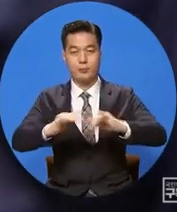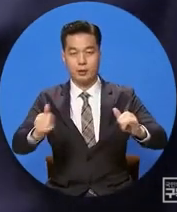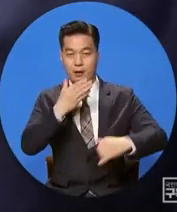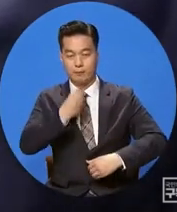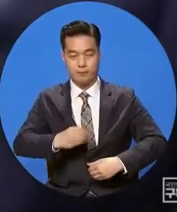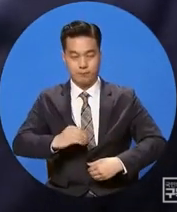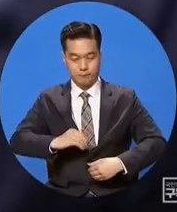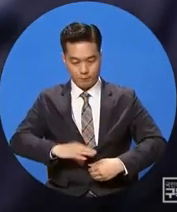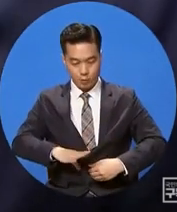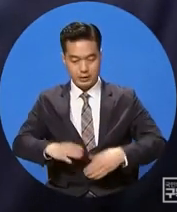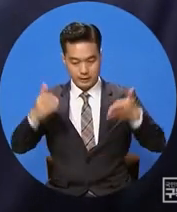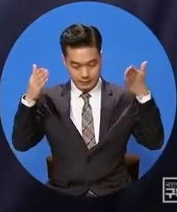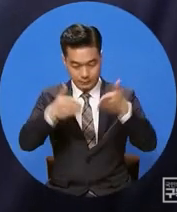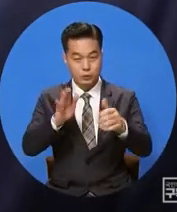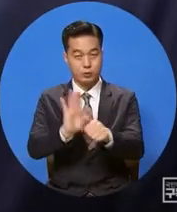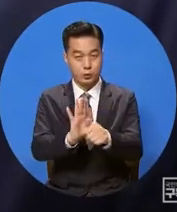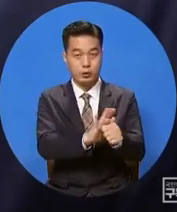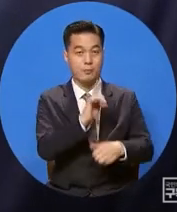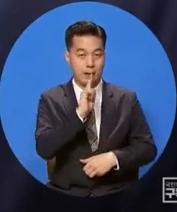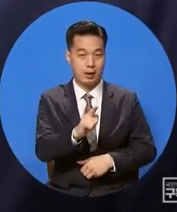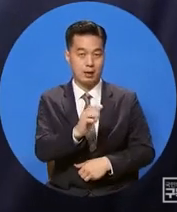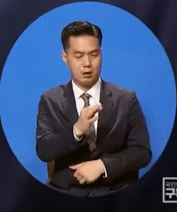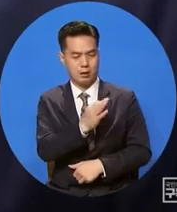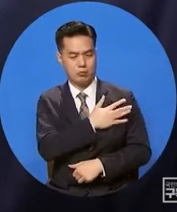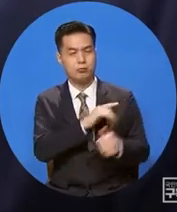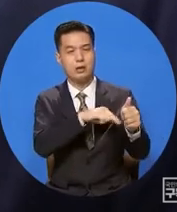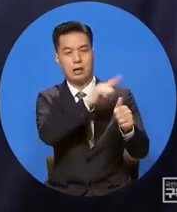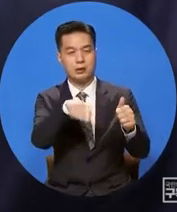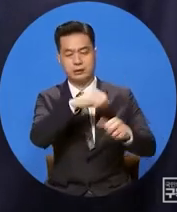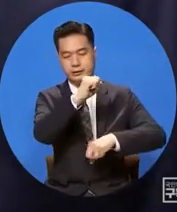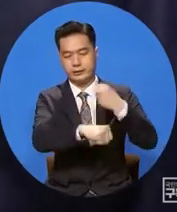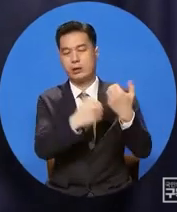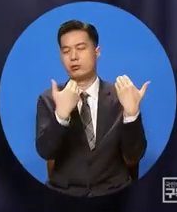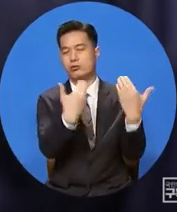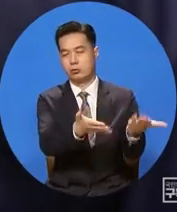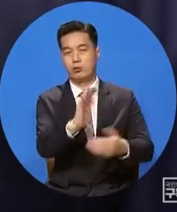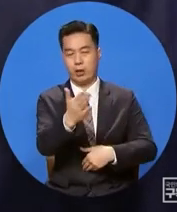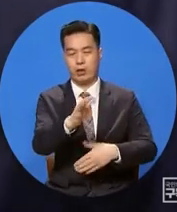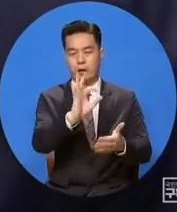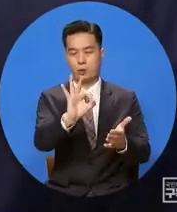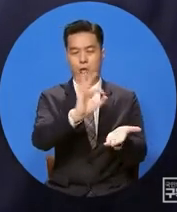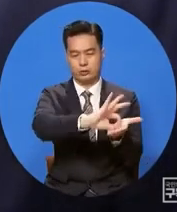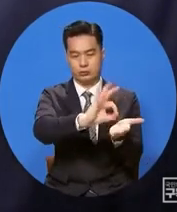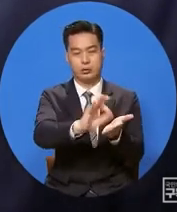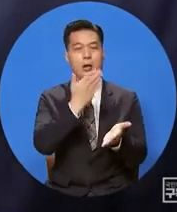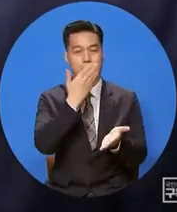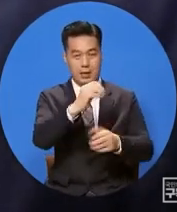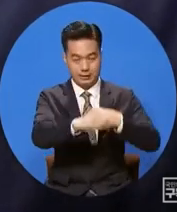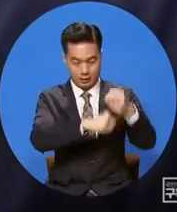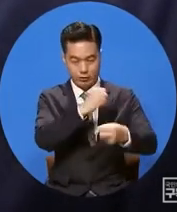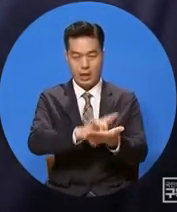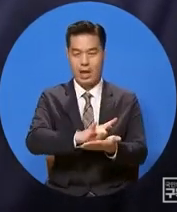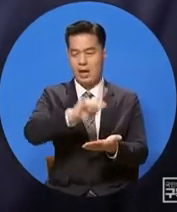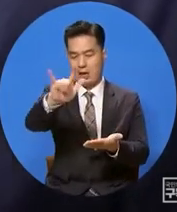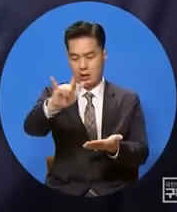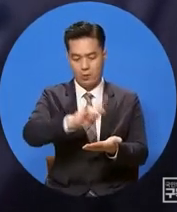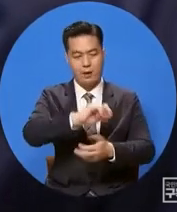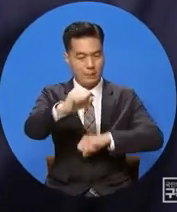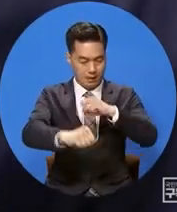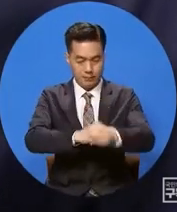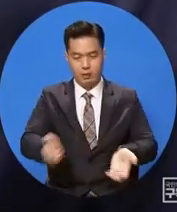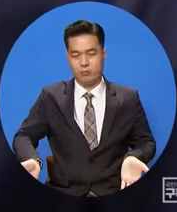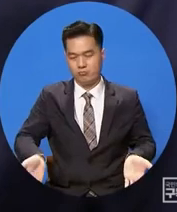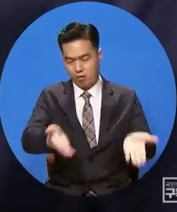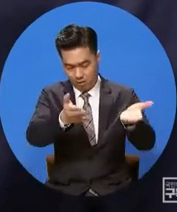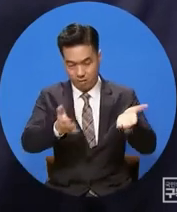복지를 집중하자는 겁니다. 네. 부자는 자유를 주면 돼요. 네. 돈을 쓸 수 있는 자유, 해외 마음대로 여행할 수